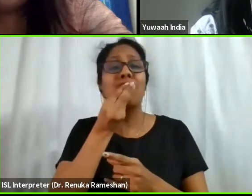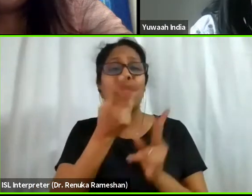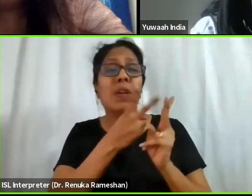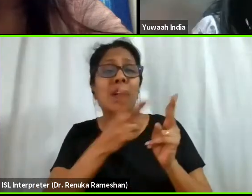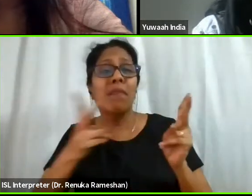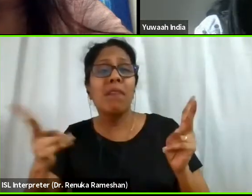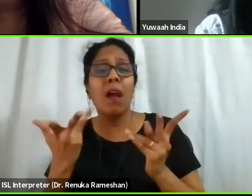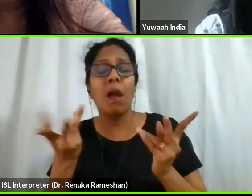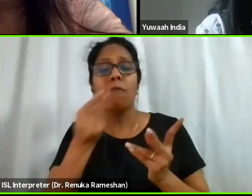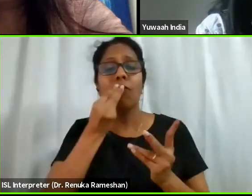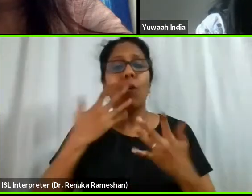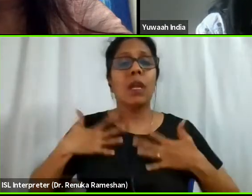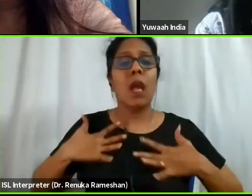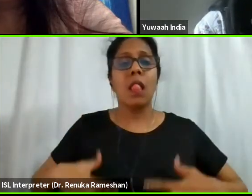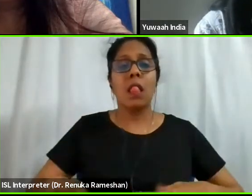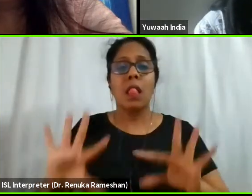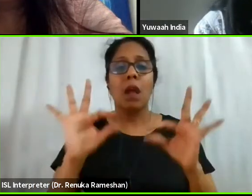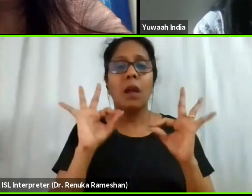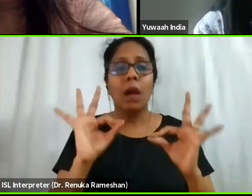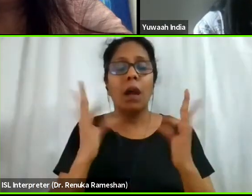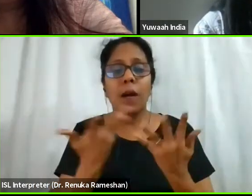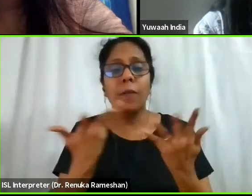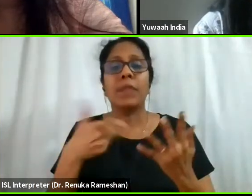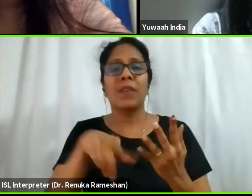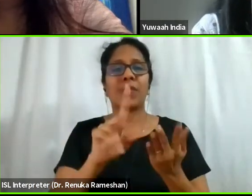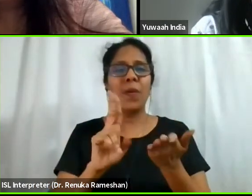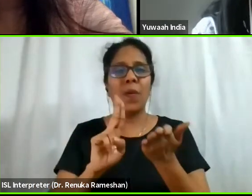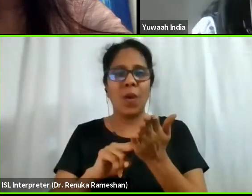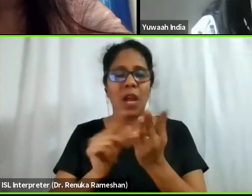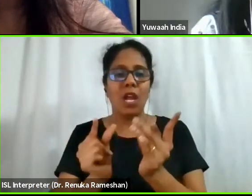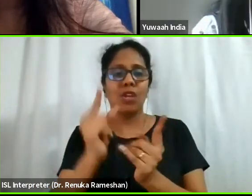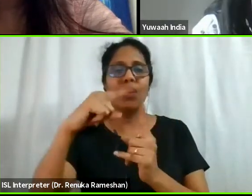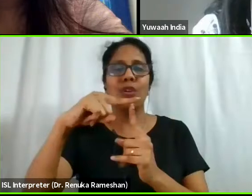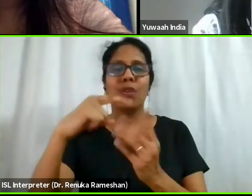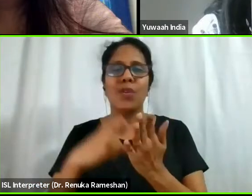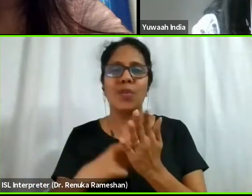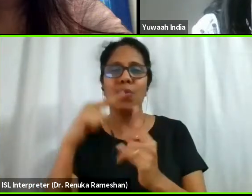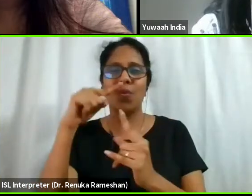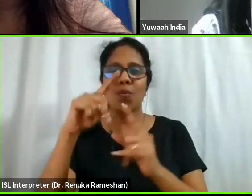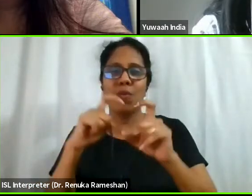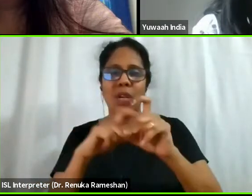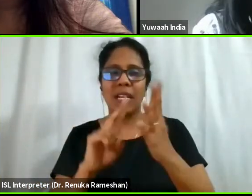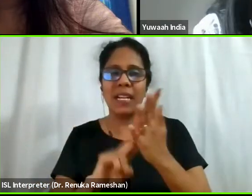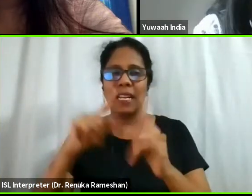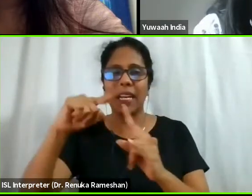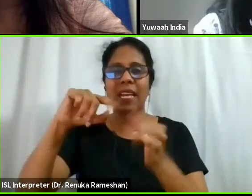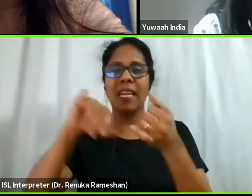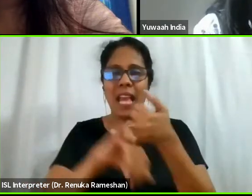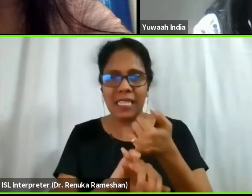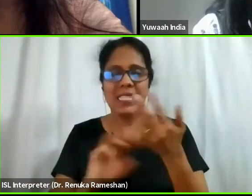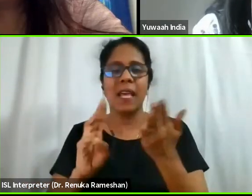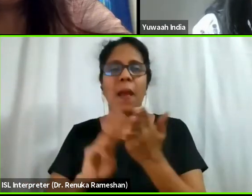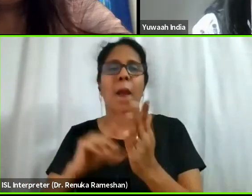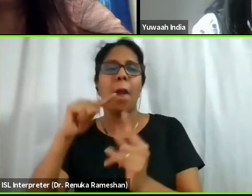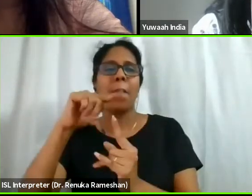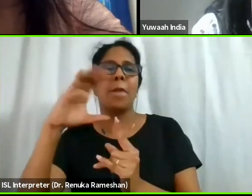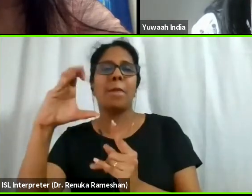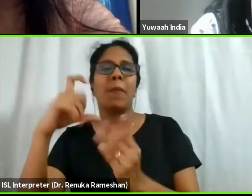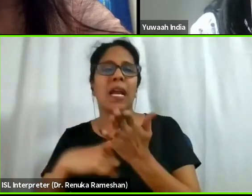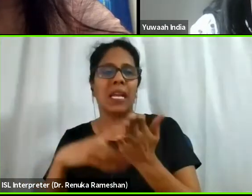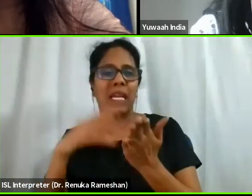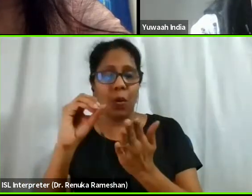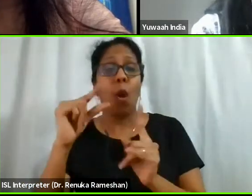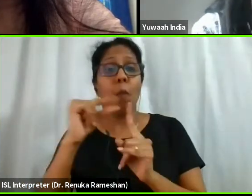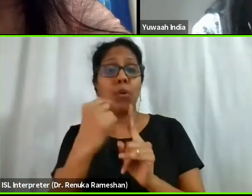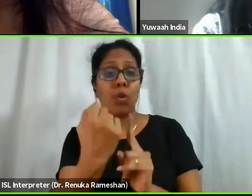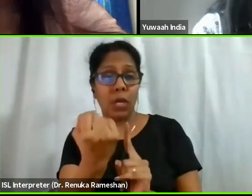हैं, क्या खाना में माइक्रो न्यूट्रिएंट्स है, अगर हम वेजिटेरियन है तो क्या हाई प्रोटीन सोर्सेज